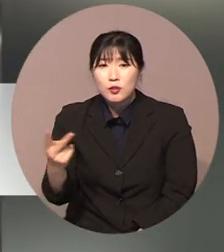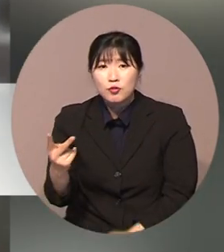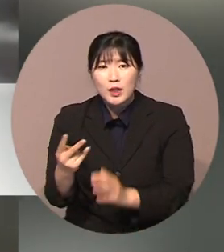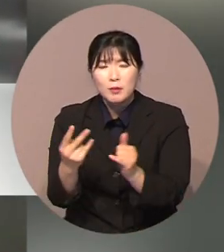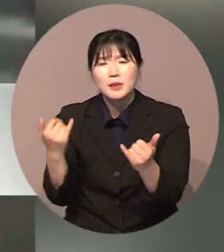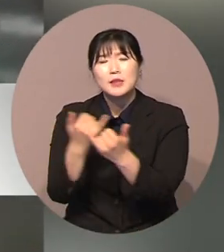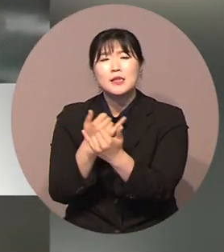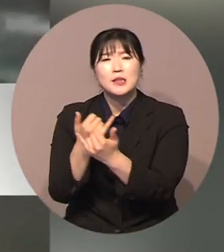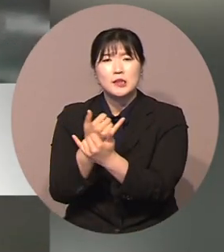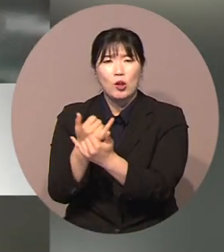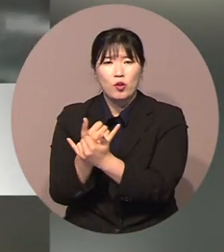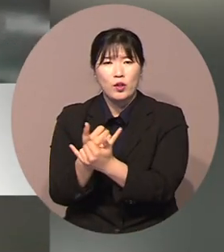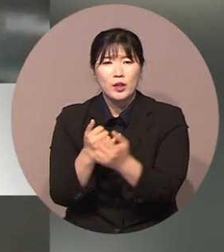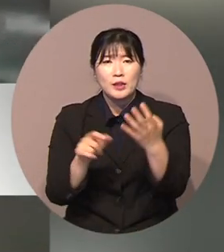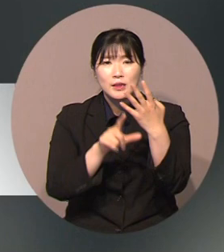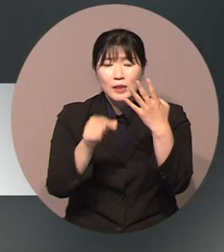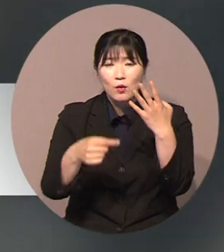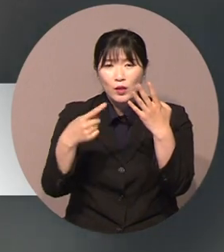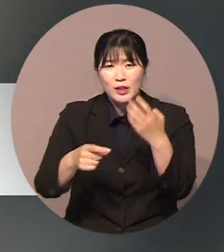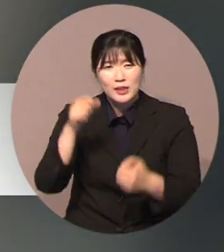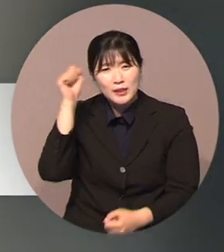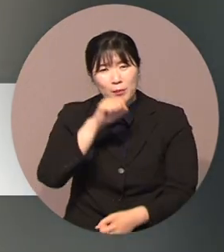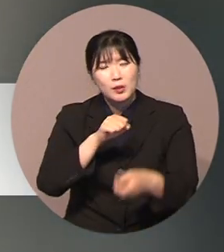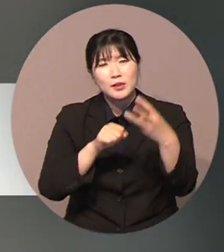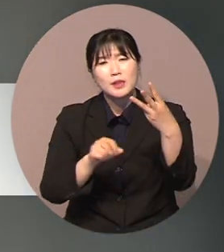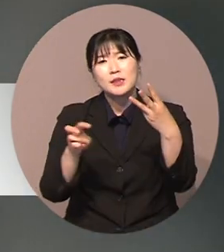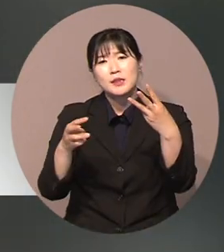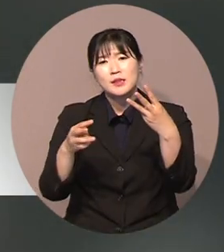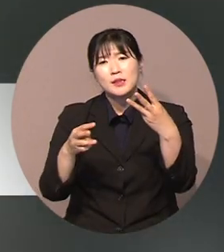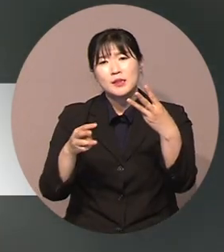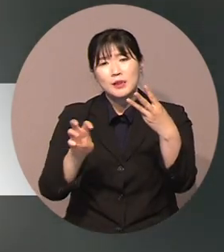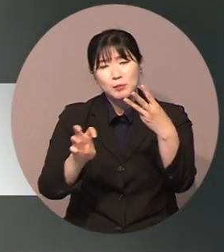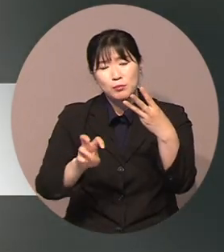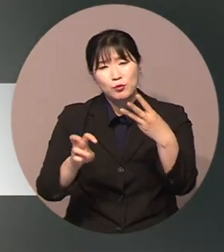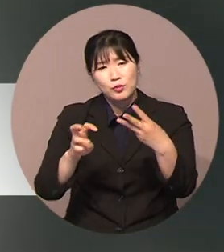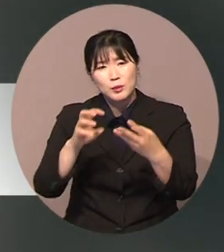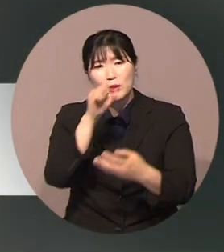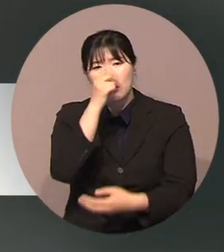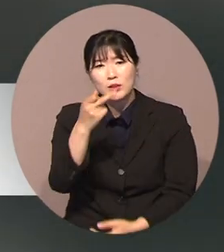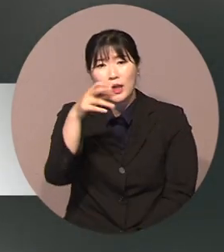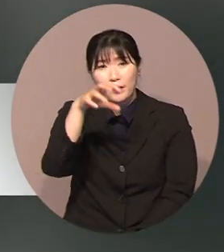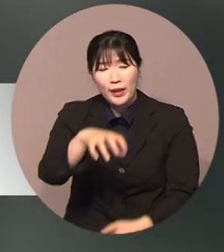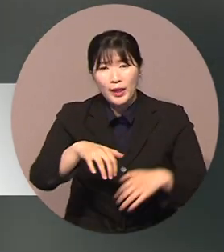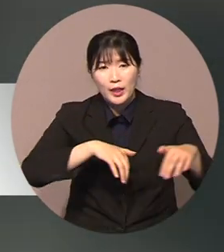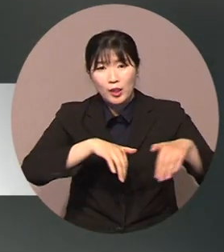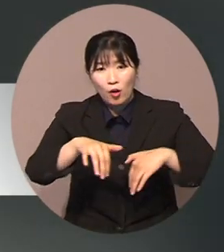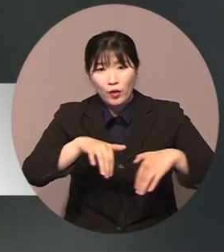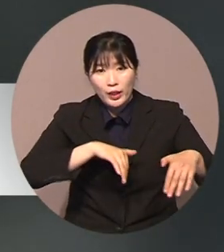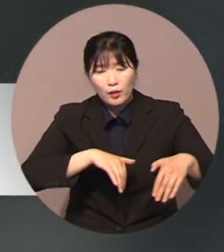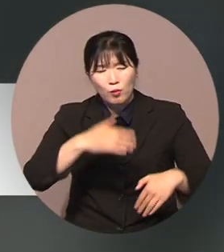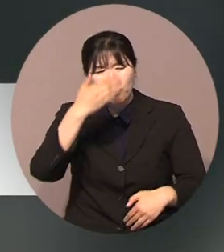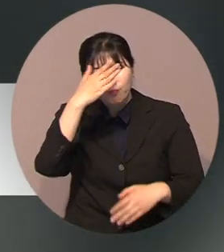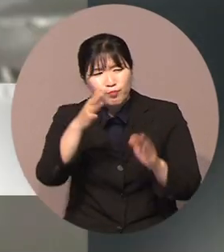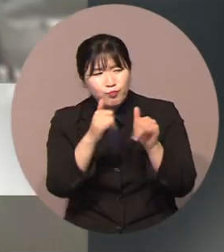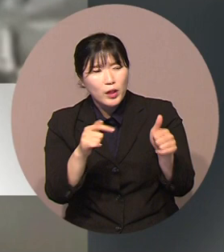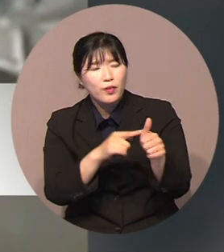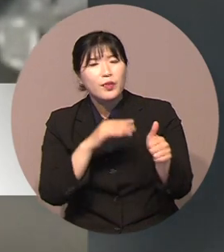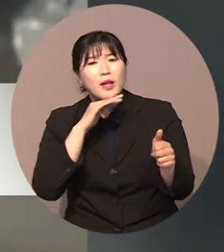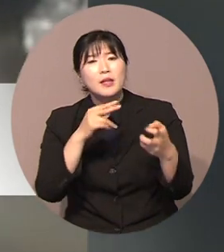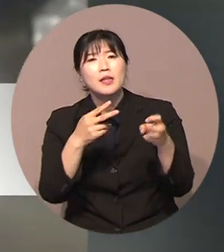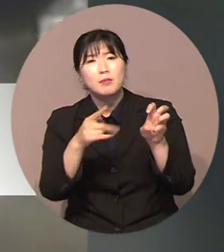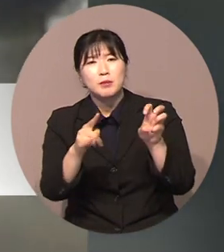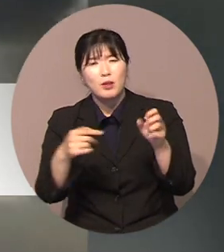형제의 사인 이들은 지난 4월 1일 새벽 3시쯤 서산시 읍내동 서부상가 인근도로에서 일면식이